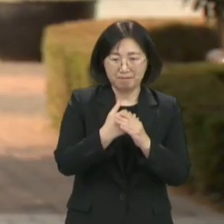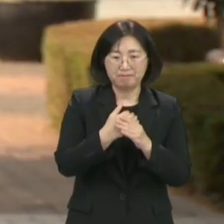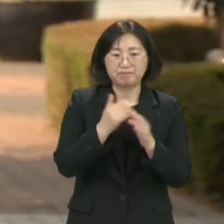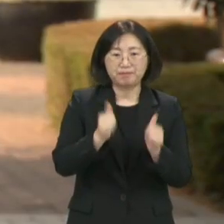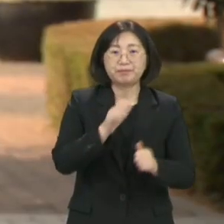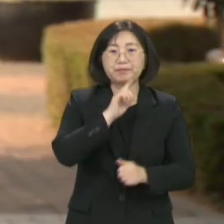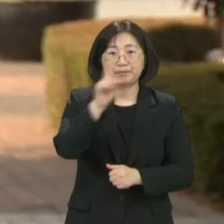넘겨졌습니다